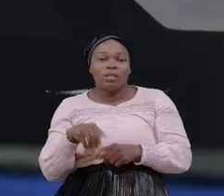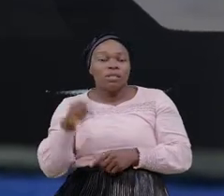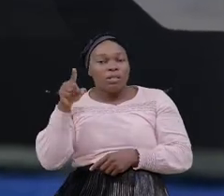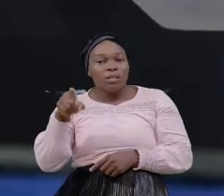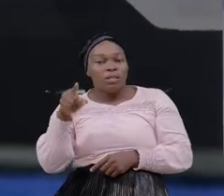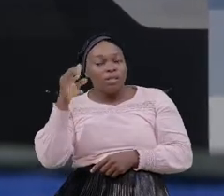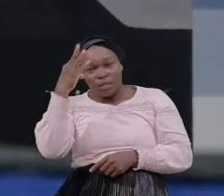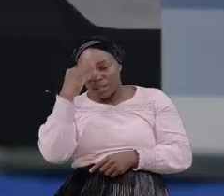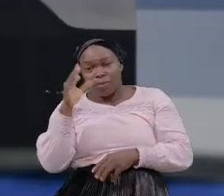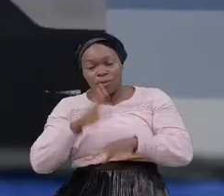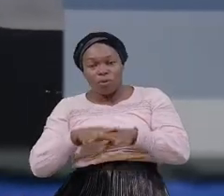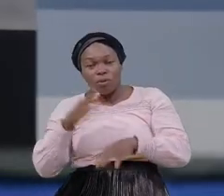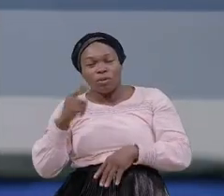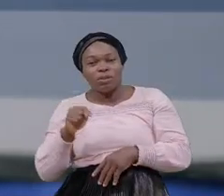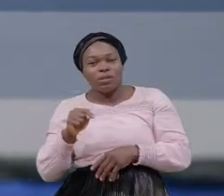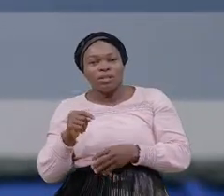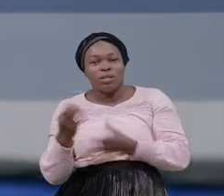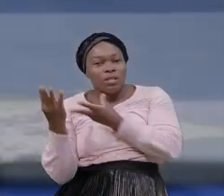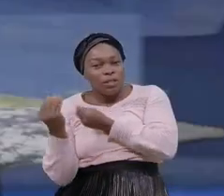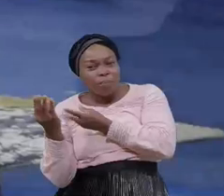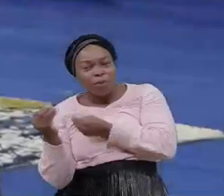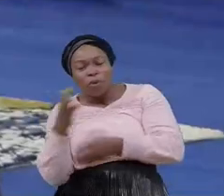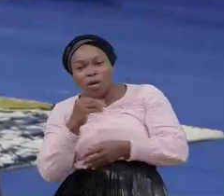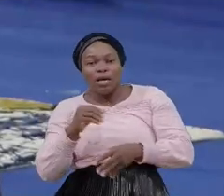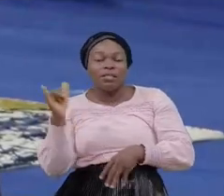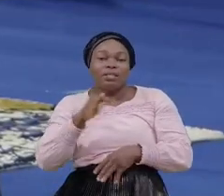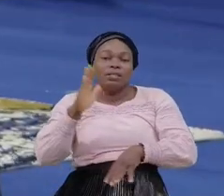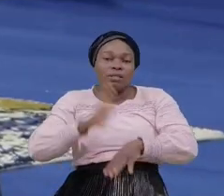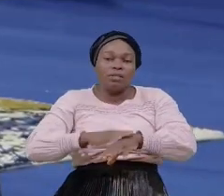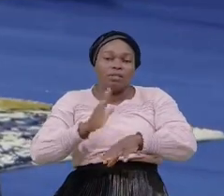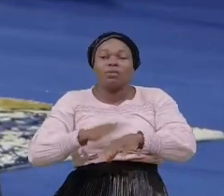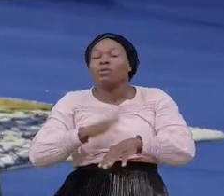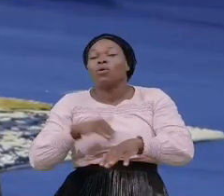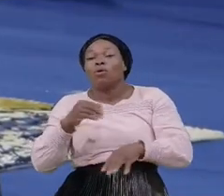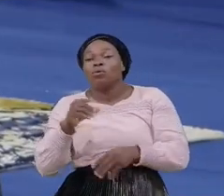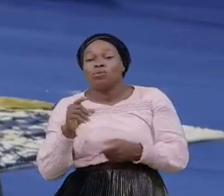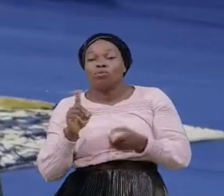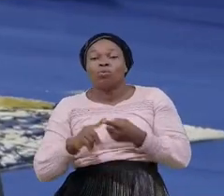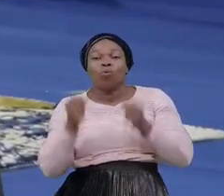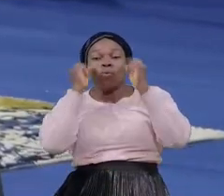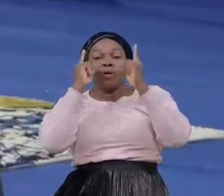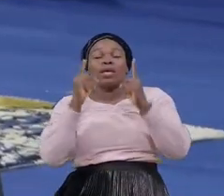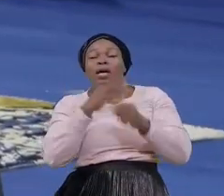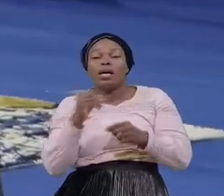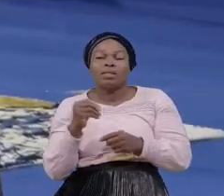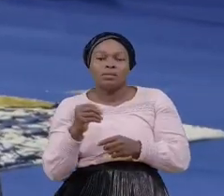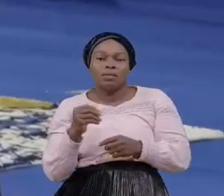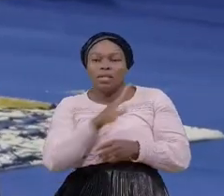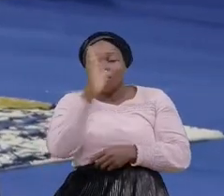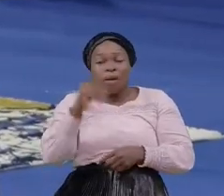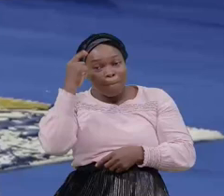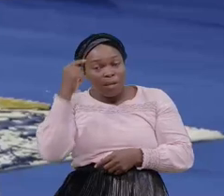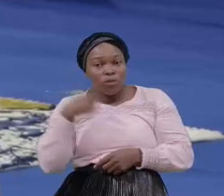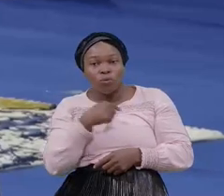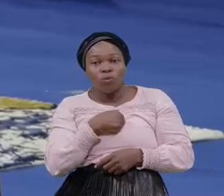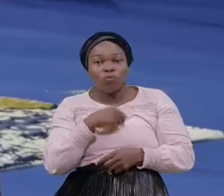barque, et il a été réveillé, on l'a réveillé. Seigneur, ne soucies-tu que nous périssons? Il s'est